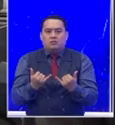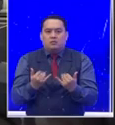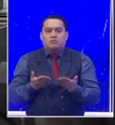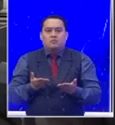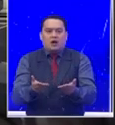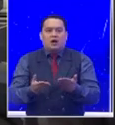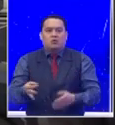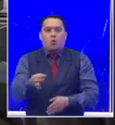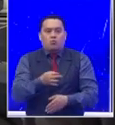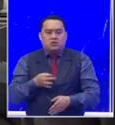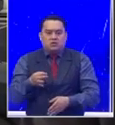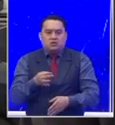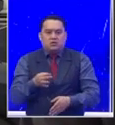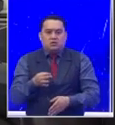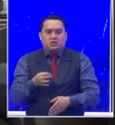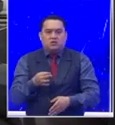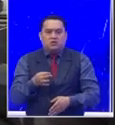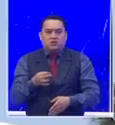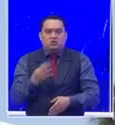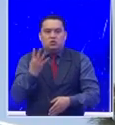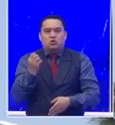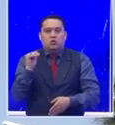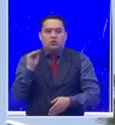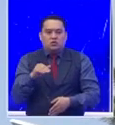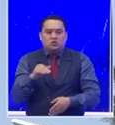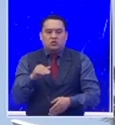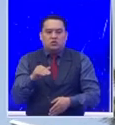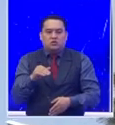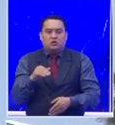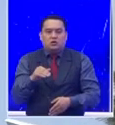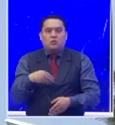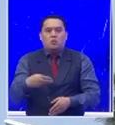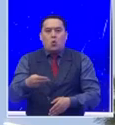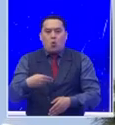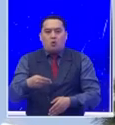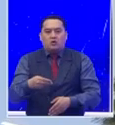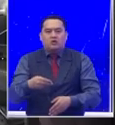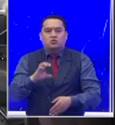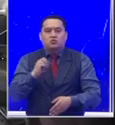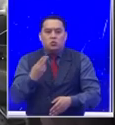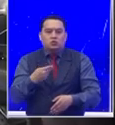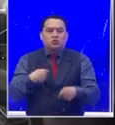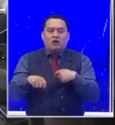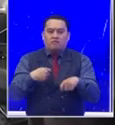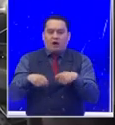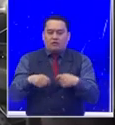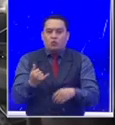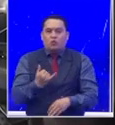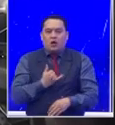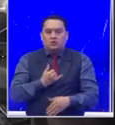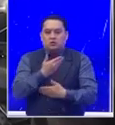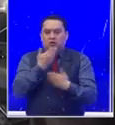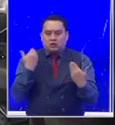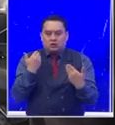пекарням области отгружено порядка 4000 тонн муки. Перебоев реализации социально значимых товаров